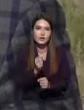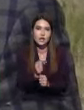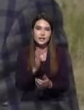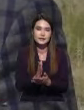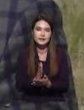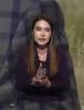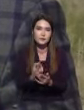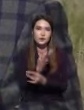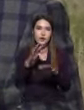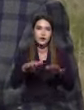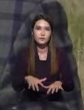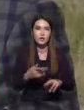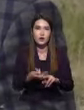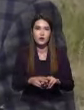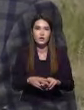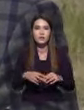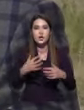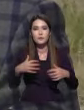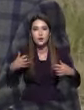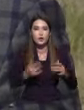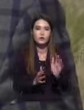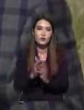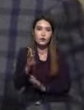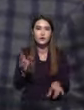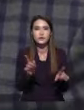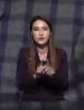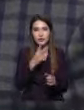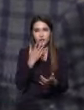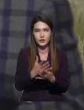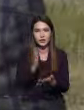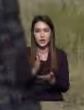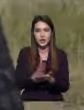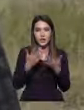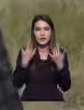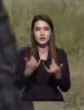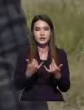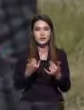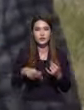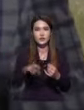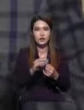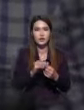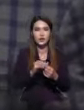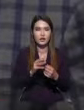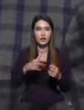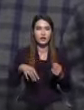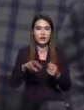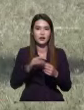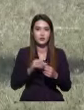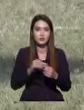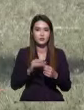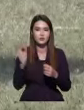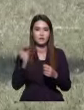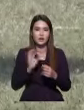жерде тұр, сіздің үйіңіз мына жерде тұр деп айтып бергем, солай айтып беретін. Содан шығар мен енді малды өте жақсы көрдім, мал енді баққанға бітеді дейді